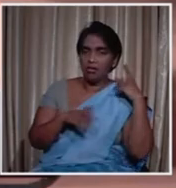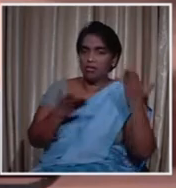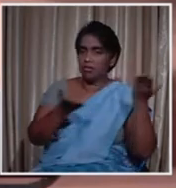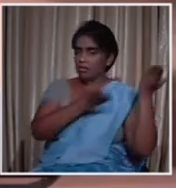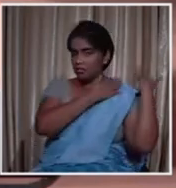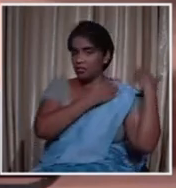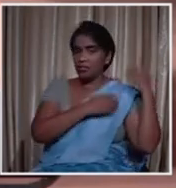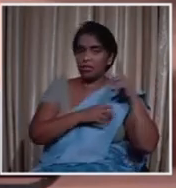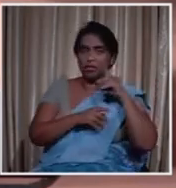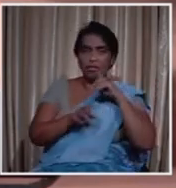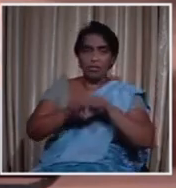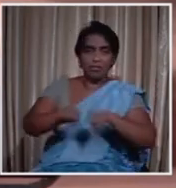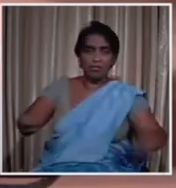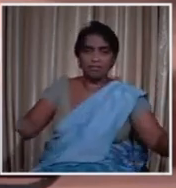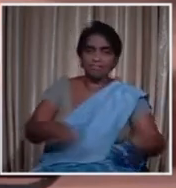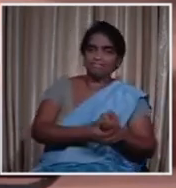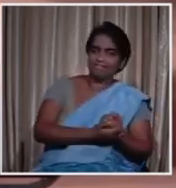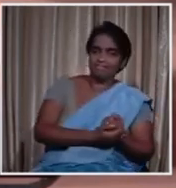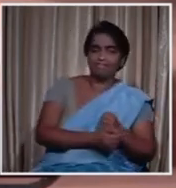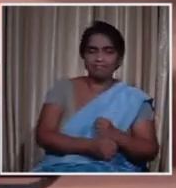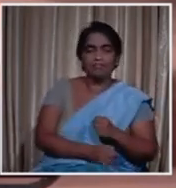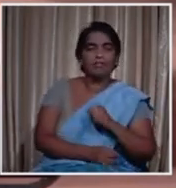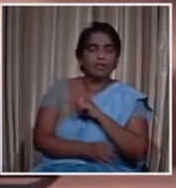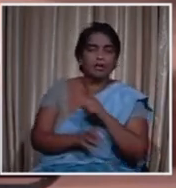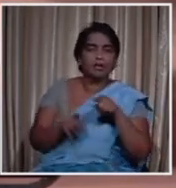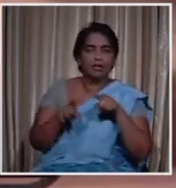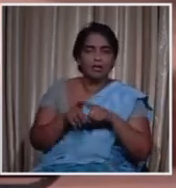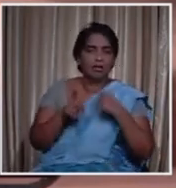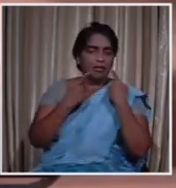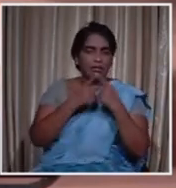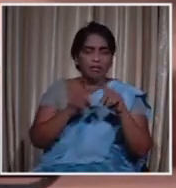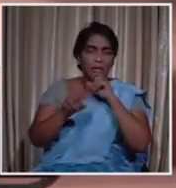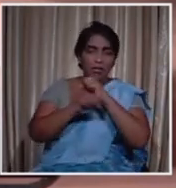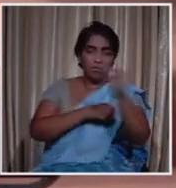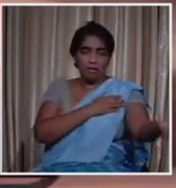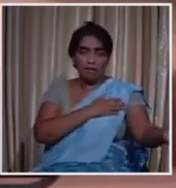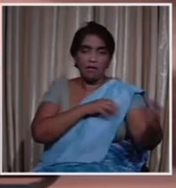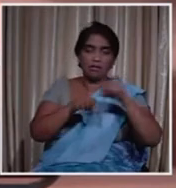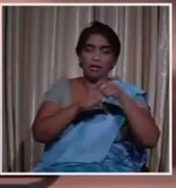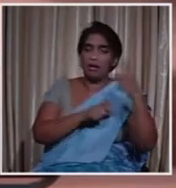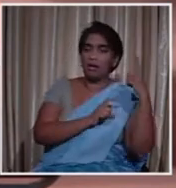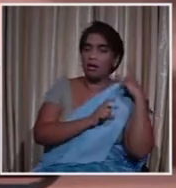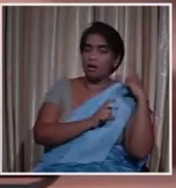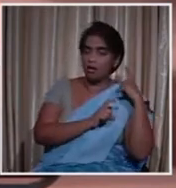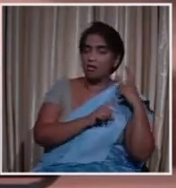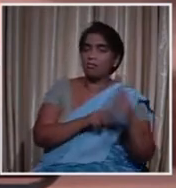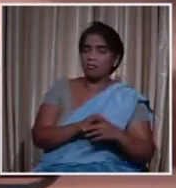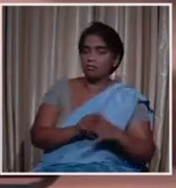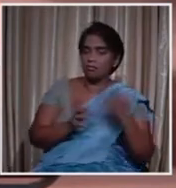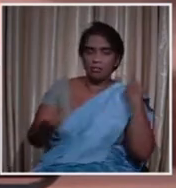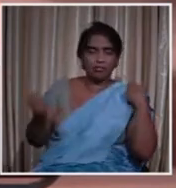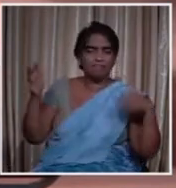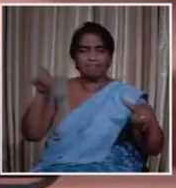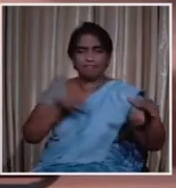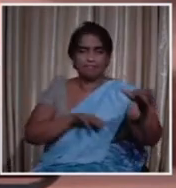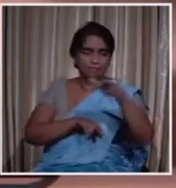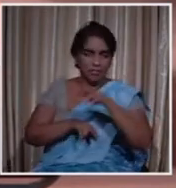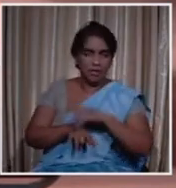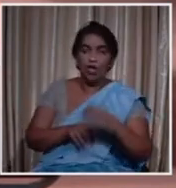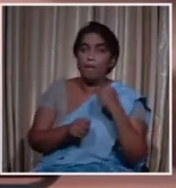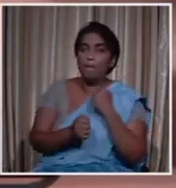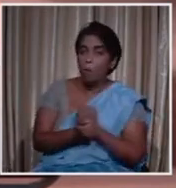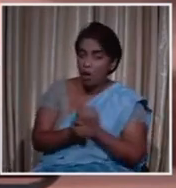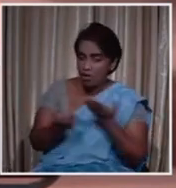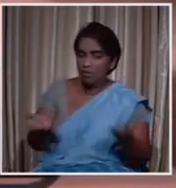பாரிய மண்வட்டி பிடி போல பெரிய பொல்லுகளோடு இராணுவம் குவிக்கப்பட்டிருந்தது. போலீசார் குவித்திருந்தார்கள். ஆனால் அந்த மூன்று